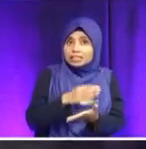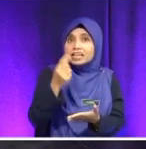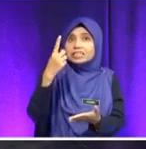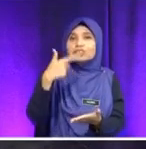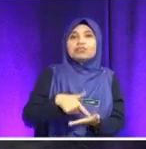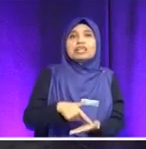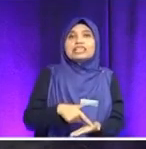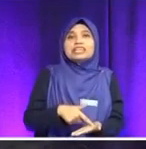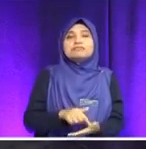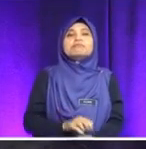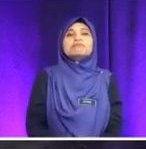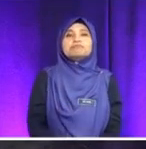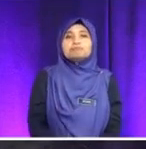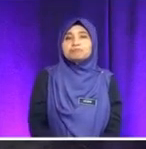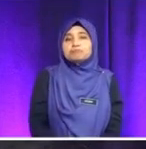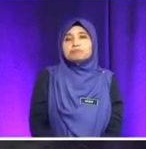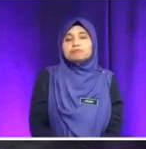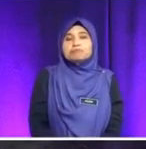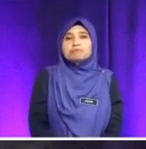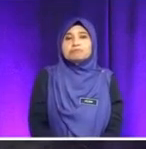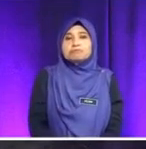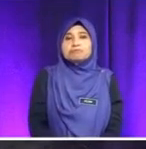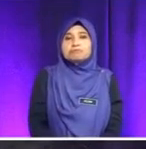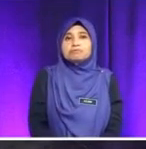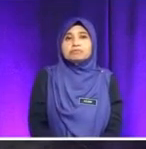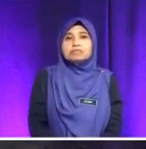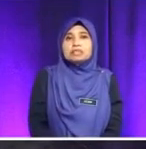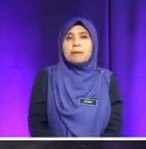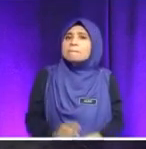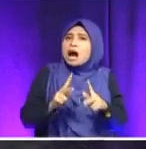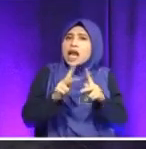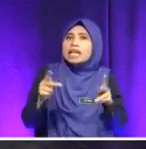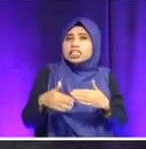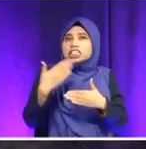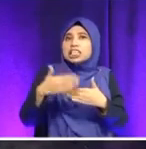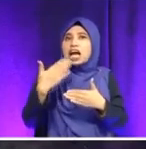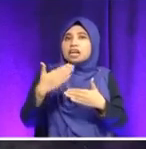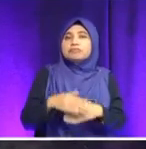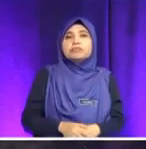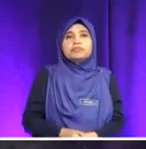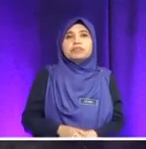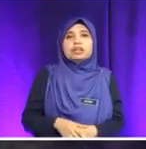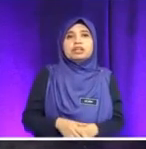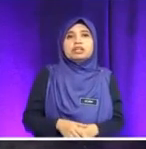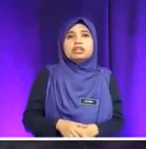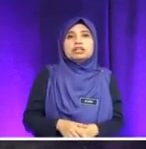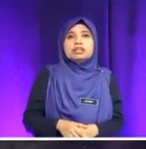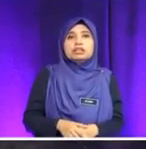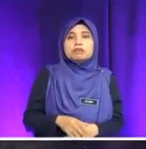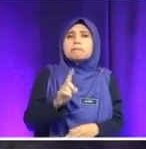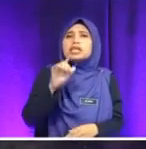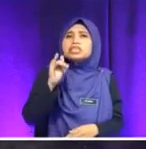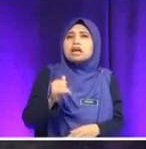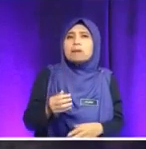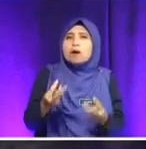dah ni. Boleh cikgu? Okey, boleh, tak ada masalah. Okey, yang paling senang lah. Okey, Aiman, antara banyak-banyak ni, okey, mana Aiman rasa